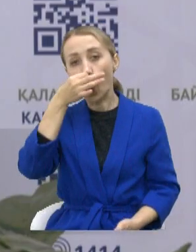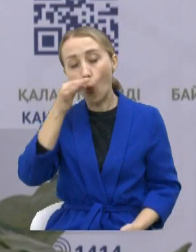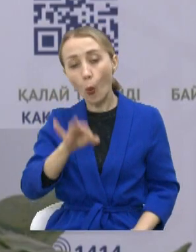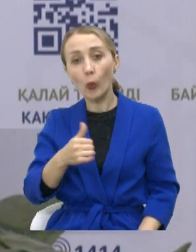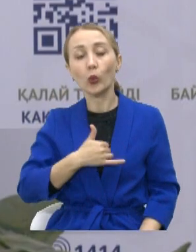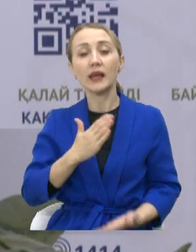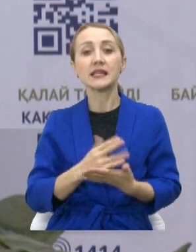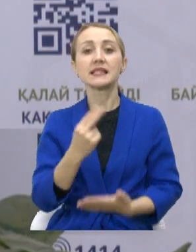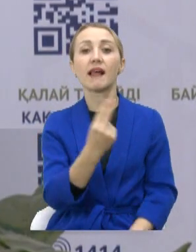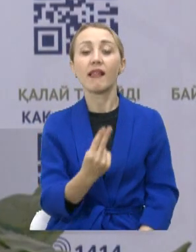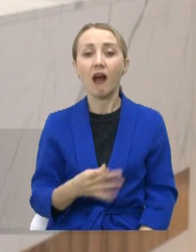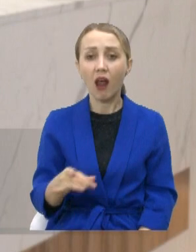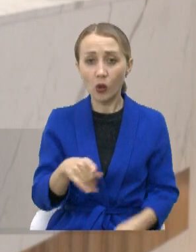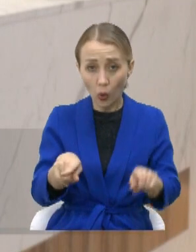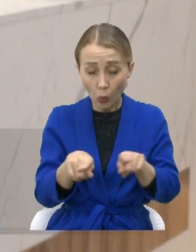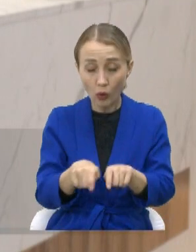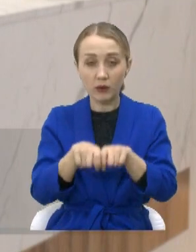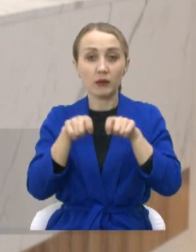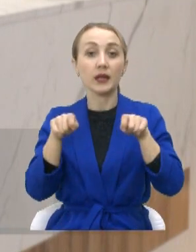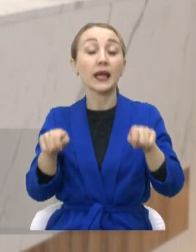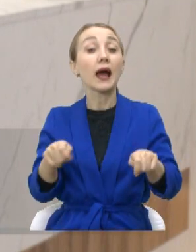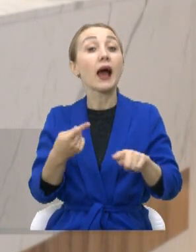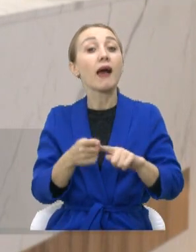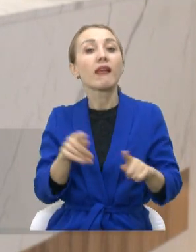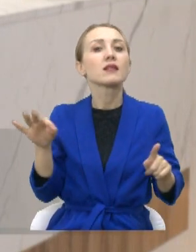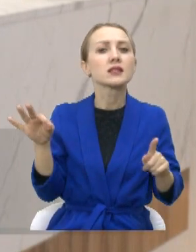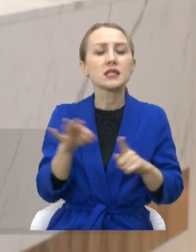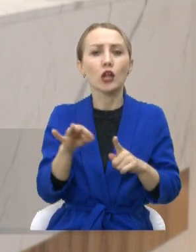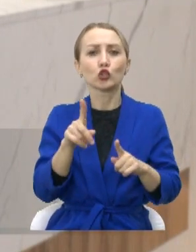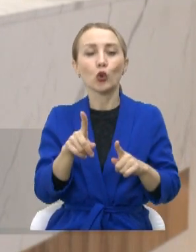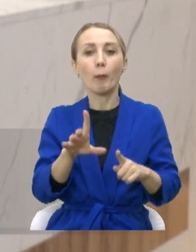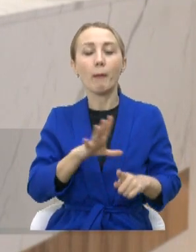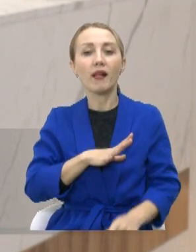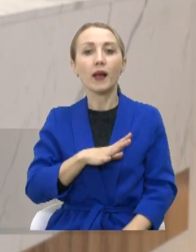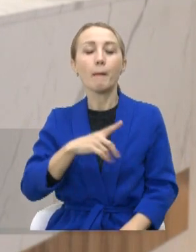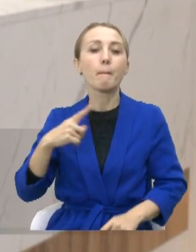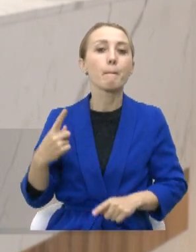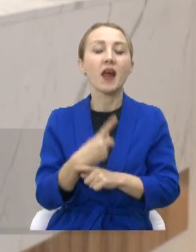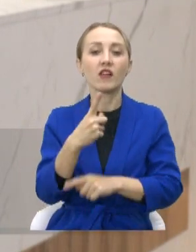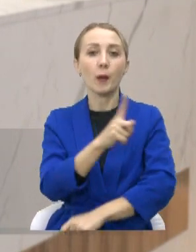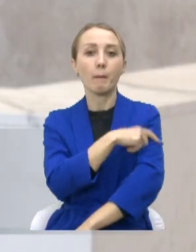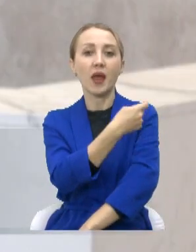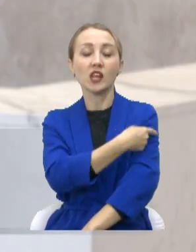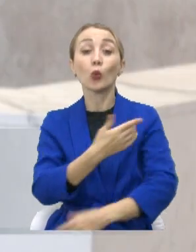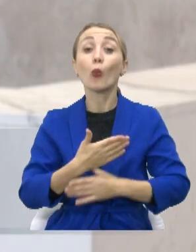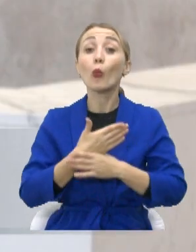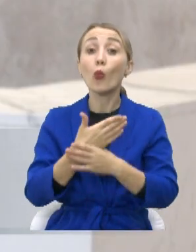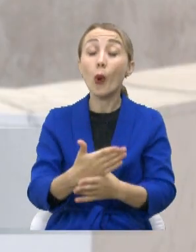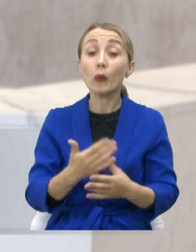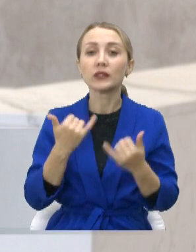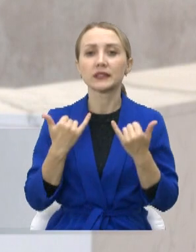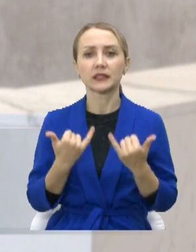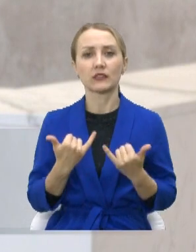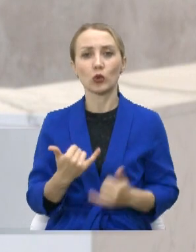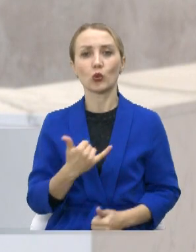Целиноградском районе, Коянды. Целенаправленно, чтобы этот центр оказывал первичную медико-санитарную помощь. На сегодняшний день у